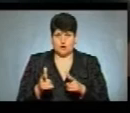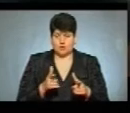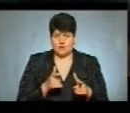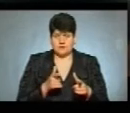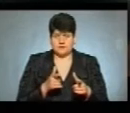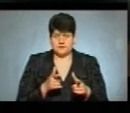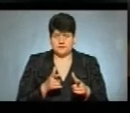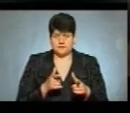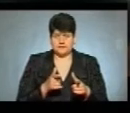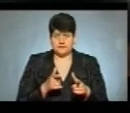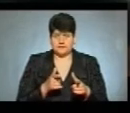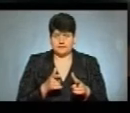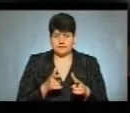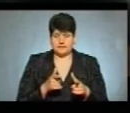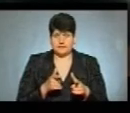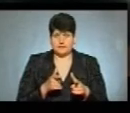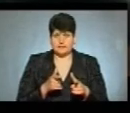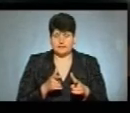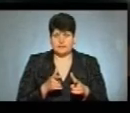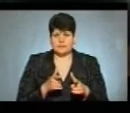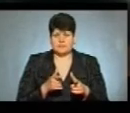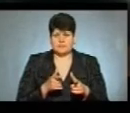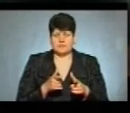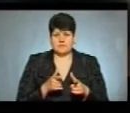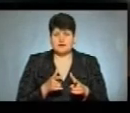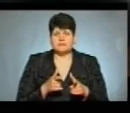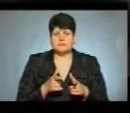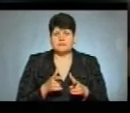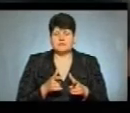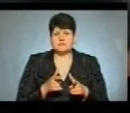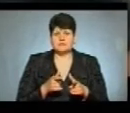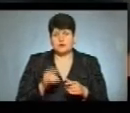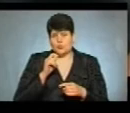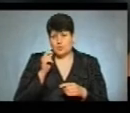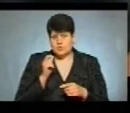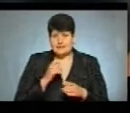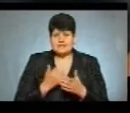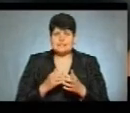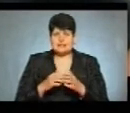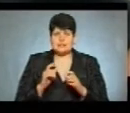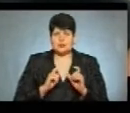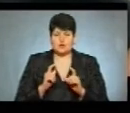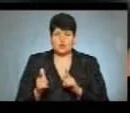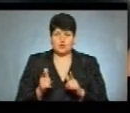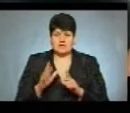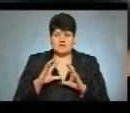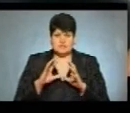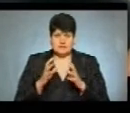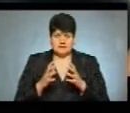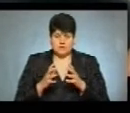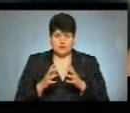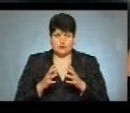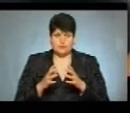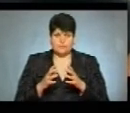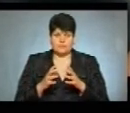Видно, що команда сильніша за нашу. Є у складі і збірники, які у складі збірної України серед студентів готуються на Всесвітню